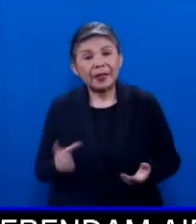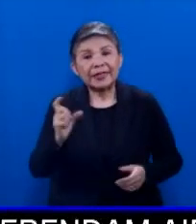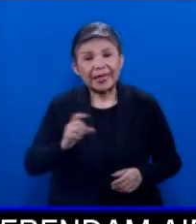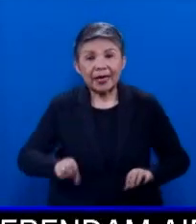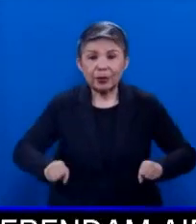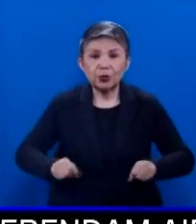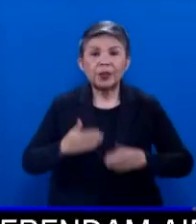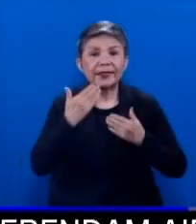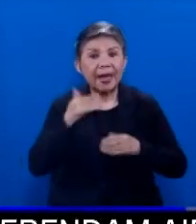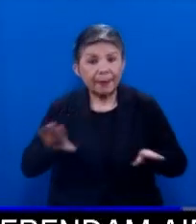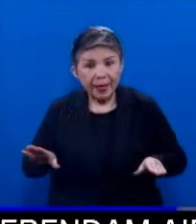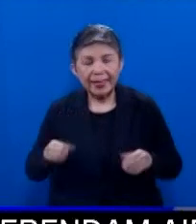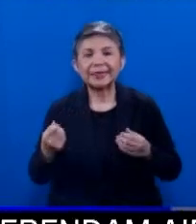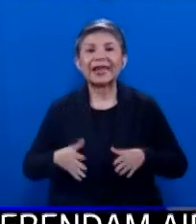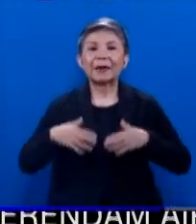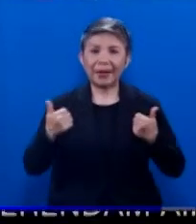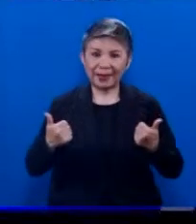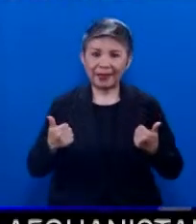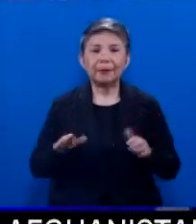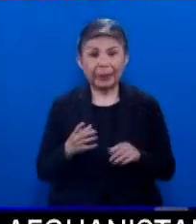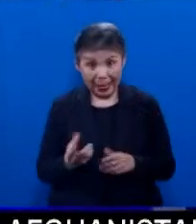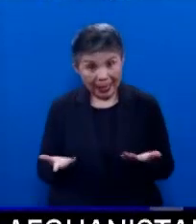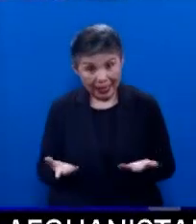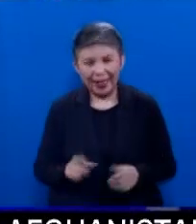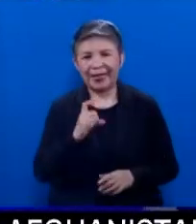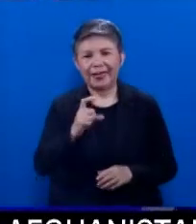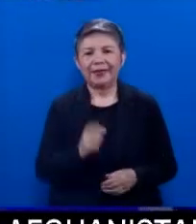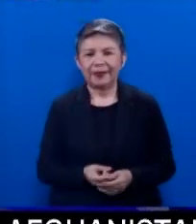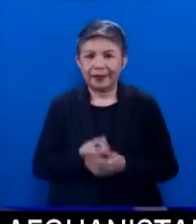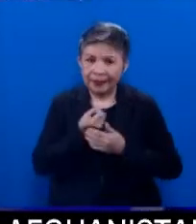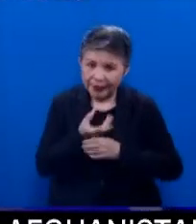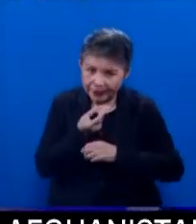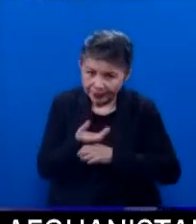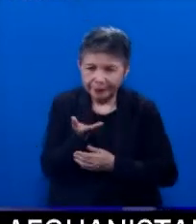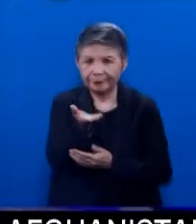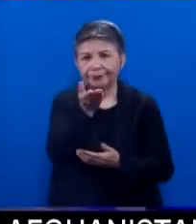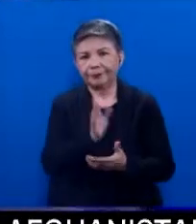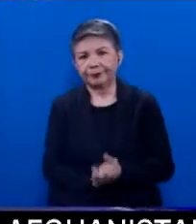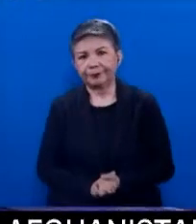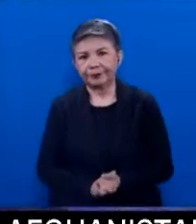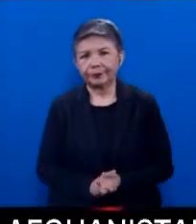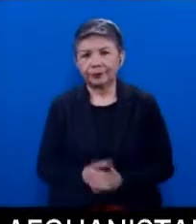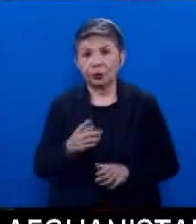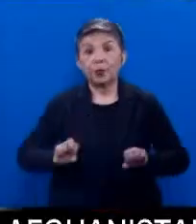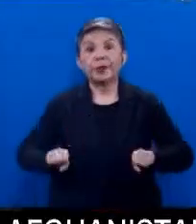aman agar selamat dari berbagai potensi bahaya? Berikut sejumlah tips bagi Anda agar aman di jalanan.